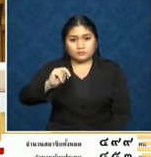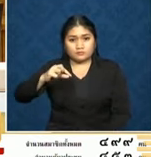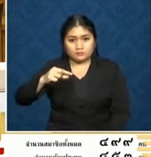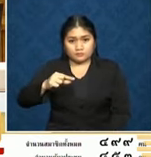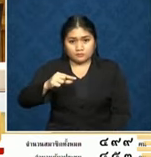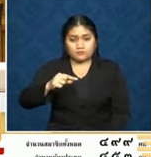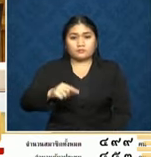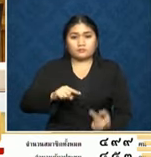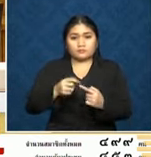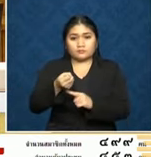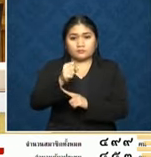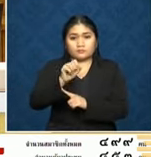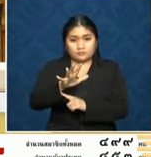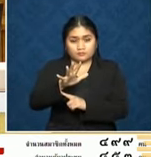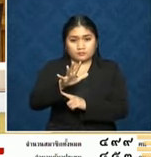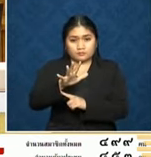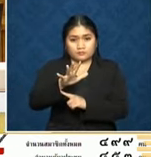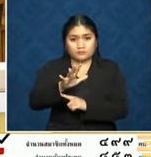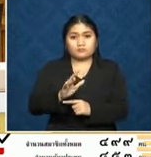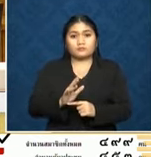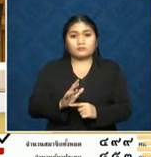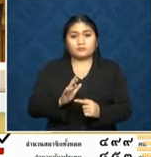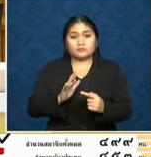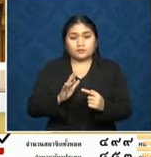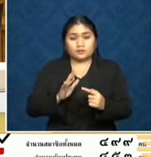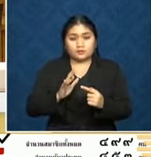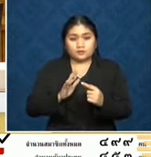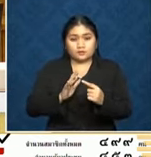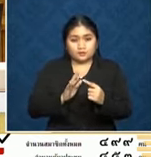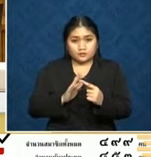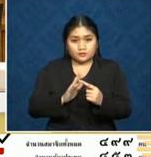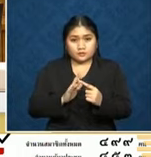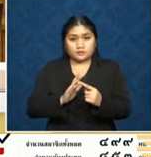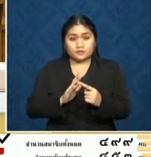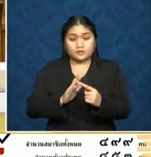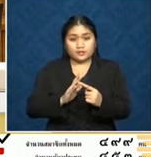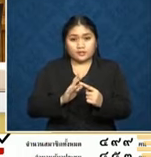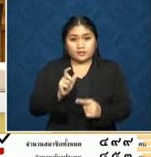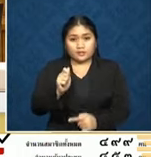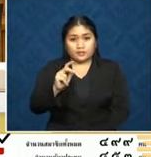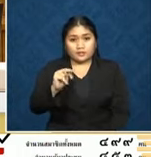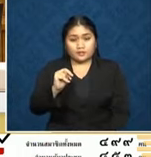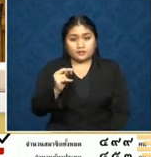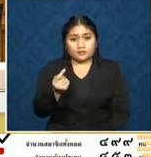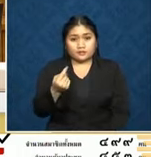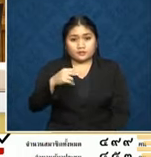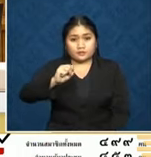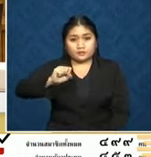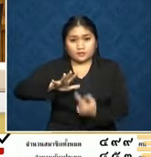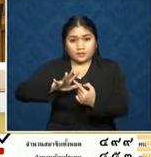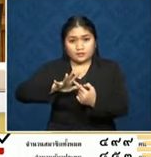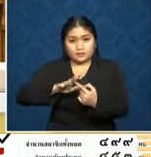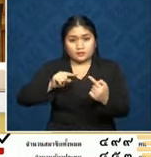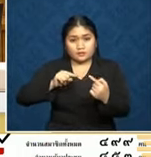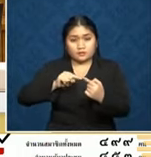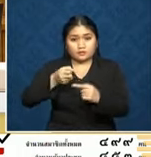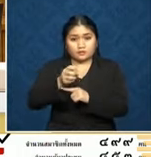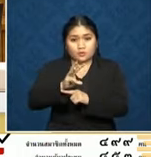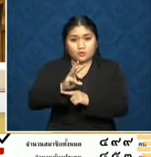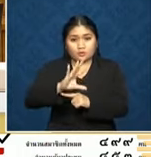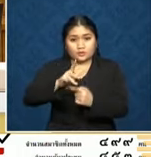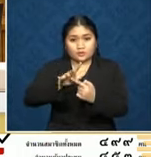น์ 15. นางสาวเพ็ญทิฉาหงอุปถัมภ์ชัย 16. นายชัยพรทบ